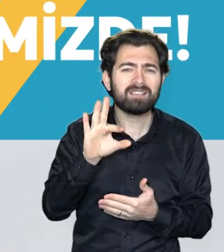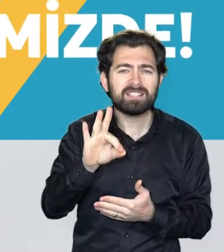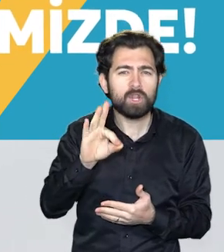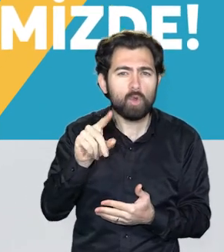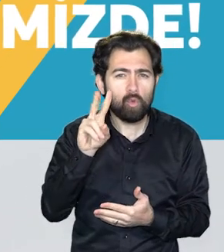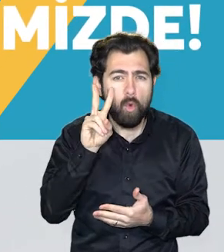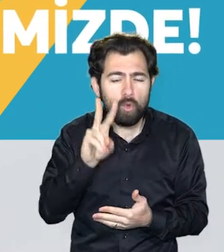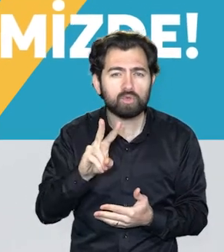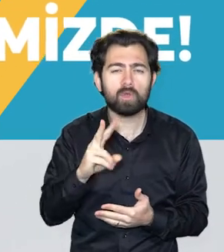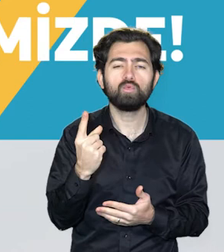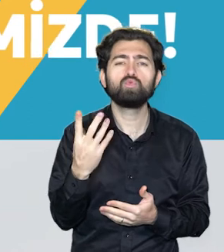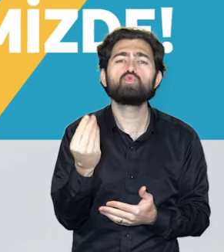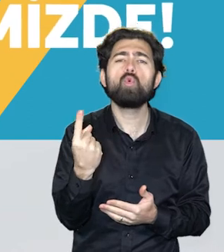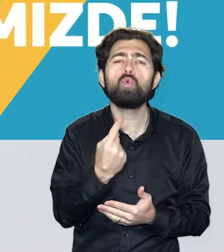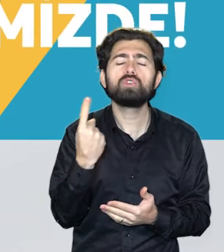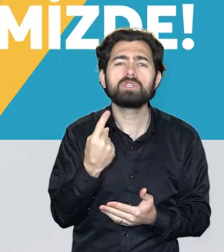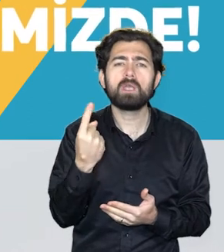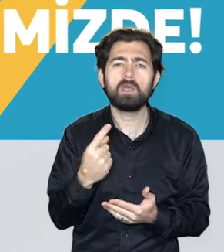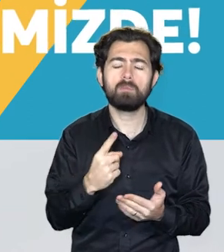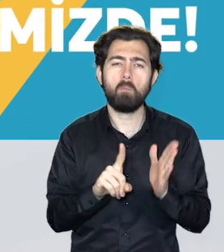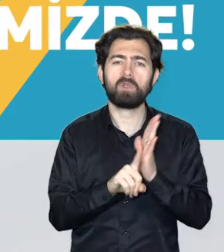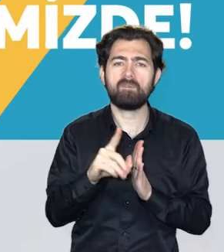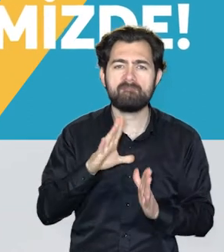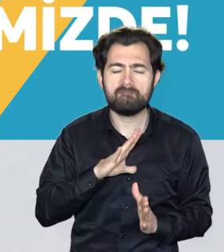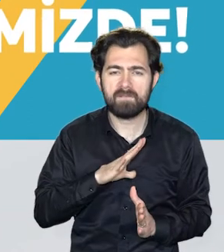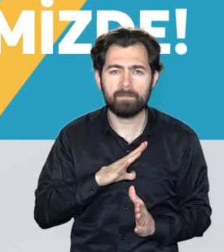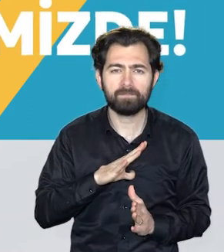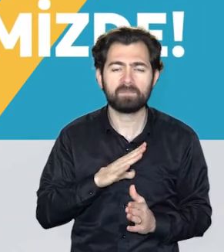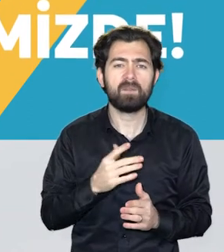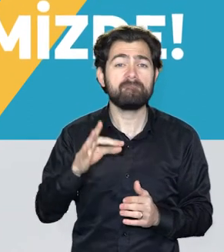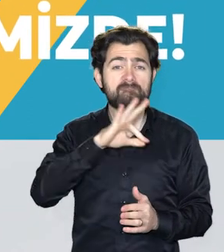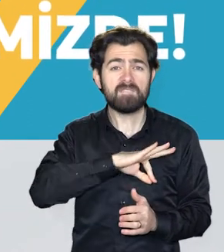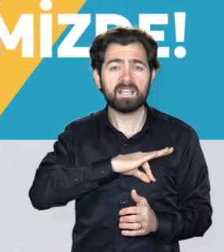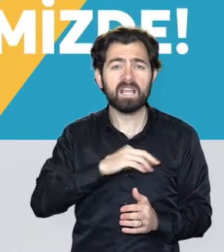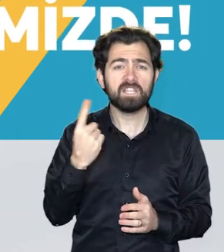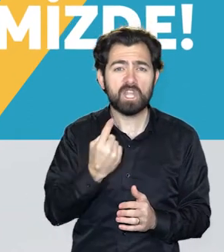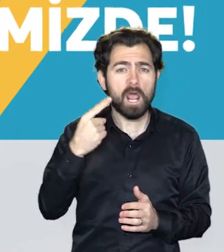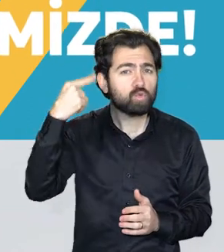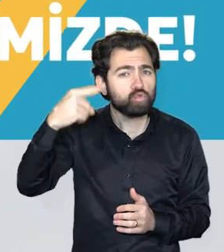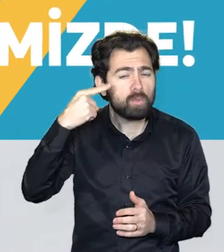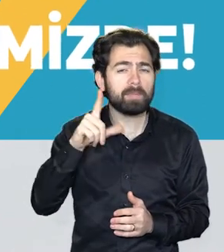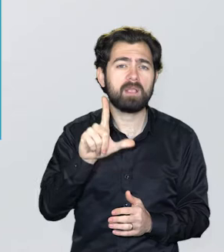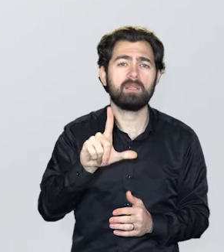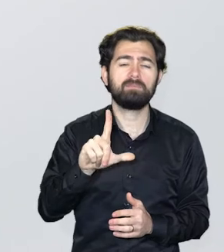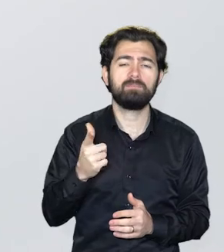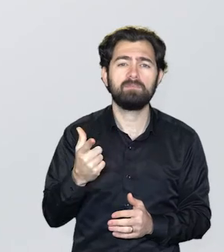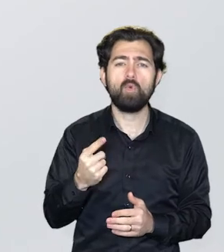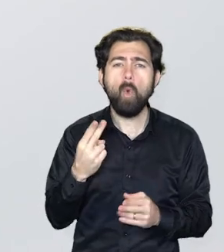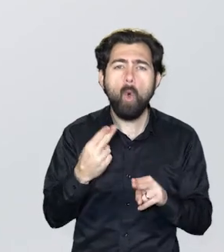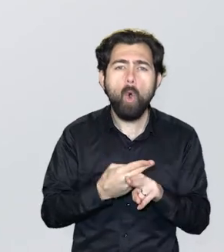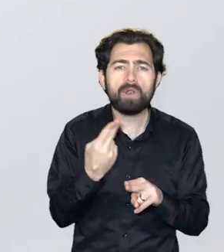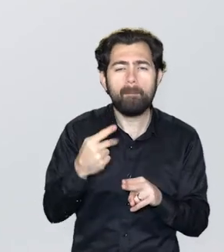de görebilirsek pek çok şeyin üstesinden gelebiliriz. İşe yarayan tutumlar benimsememiz çok önemlidir.